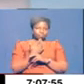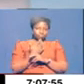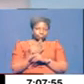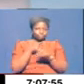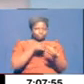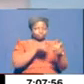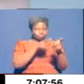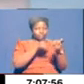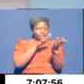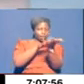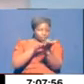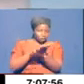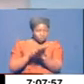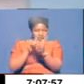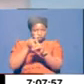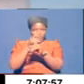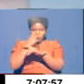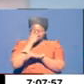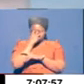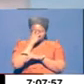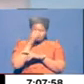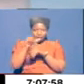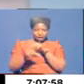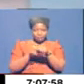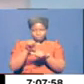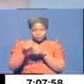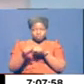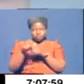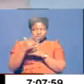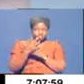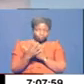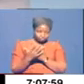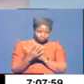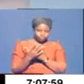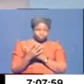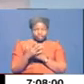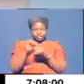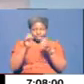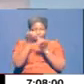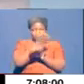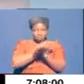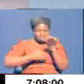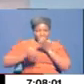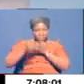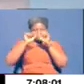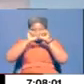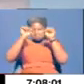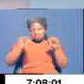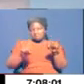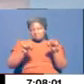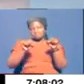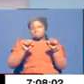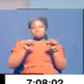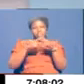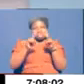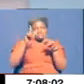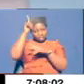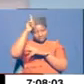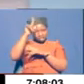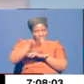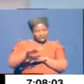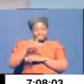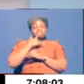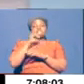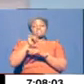Ruto la mfumo wa kiuchumi wa kuanza mashinani akisema umepitwa na wakati. Akiongea mjini Kiambu alipozindua ripoti ya baraza